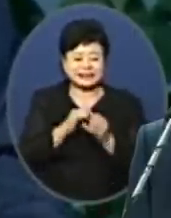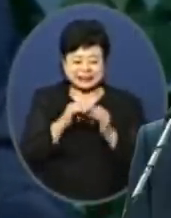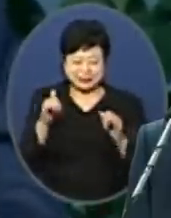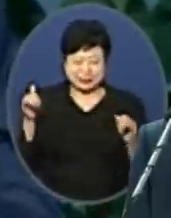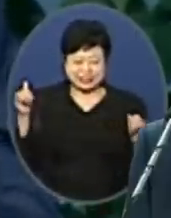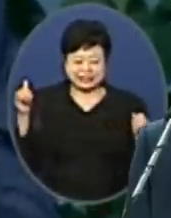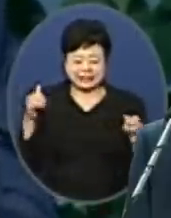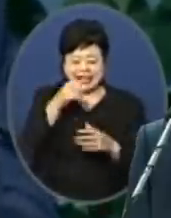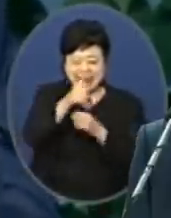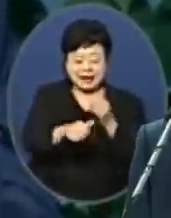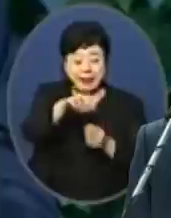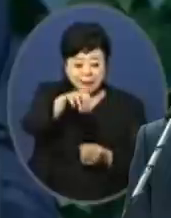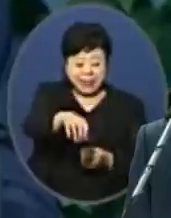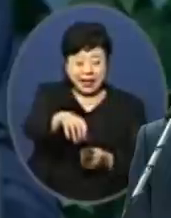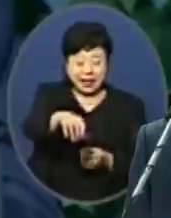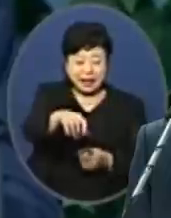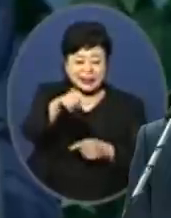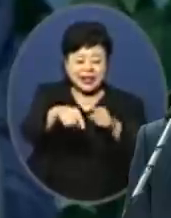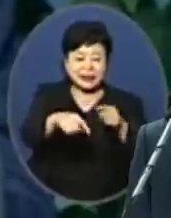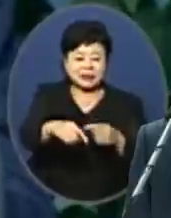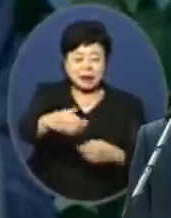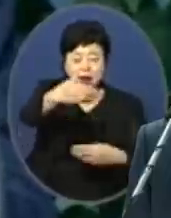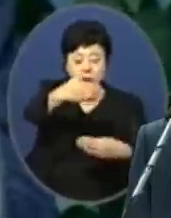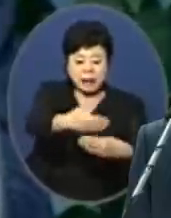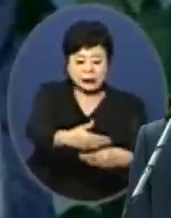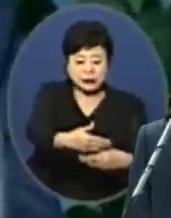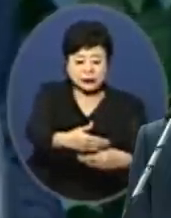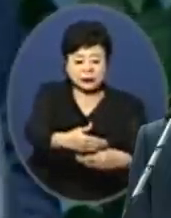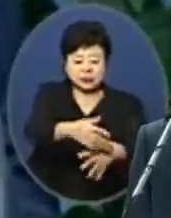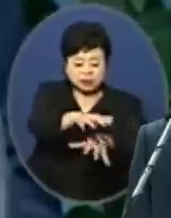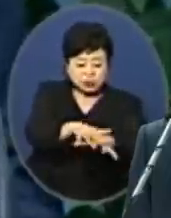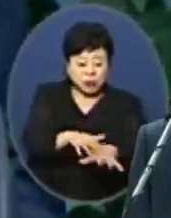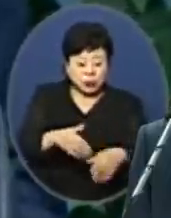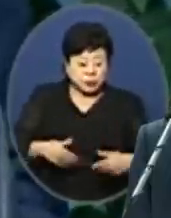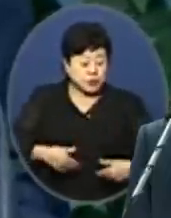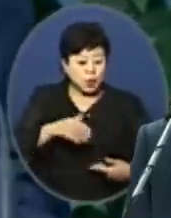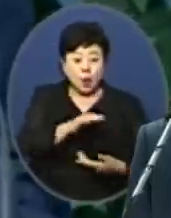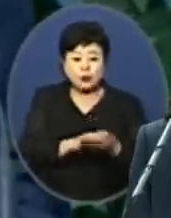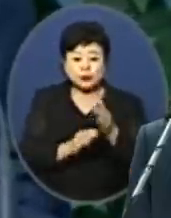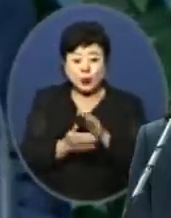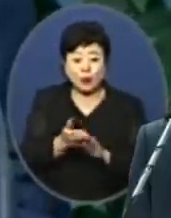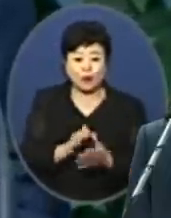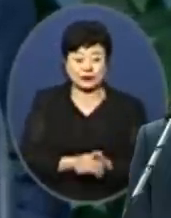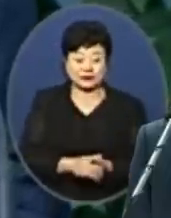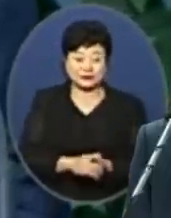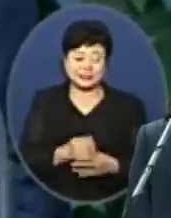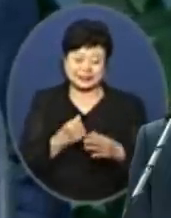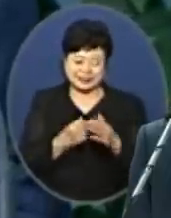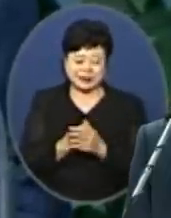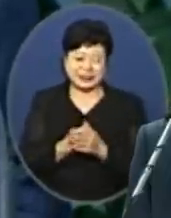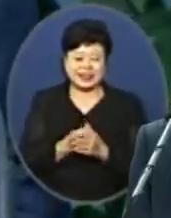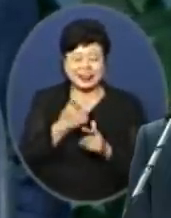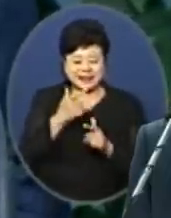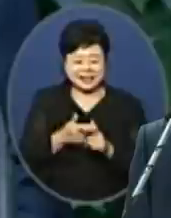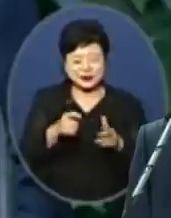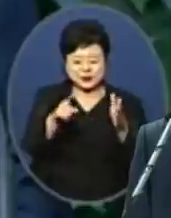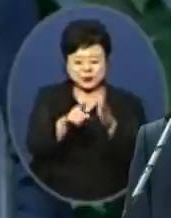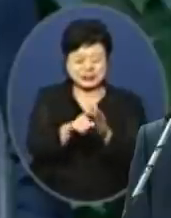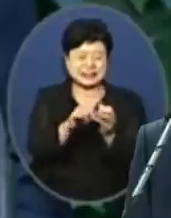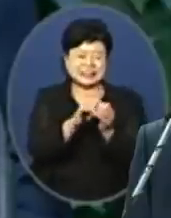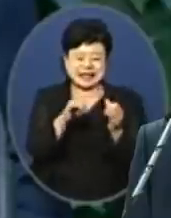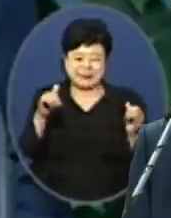사람들이 하나님 앞에 나가는 것을 막는 휘장이 더 이상 필요 없습니다. 그러므로 우리 예수 믿는